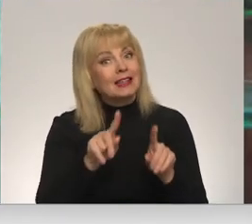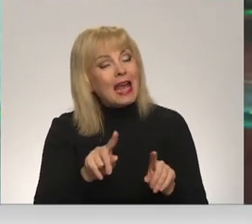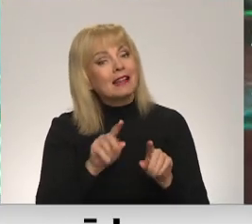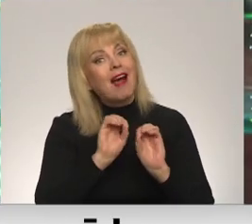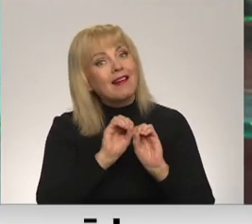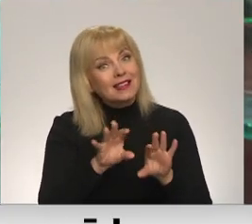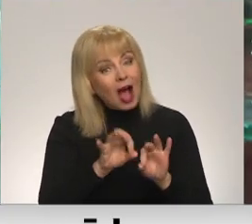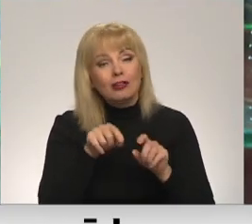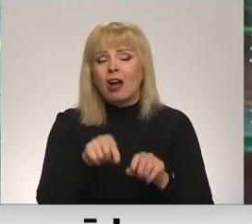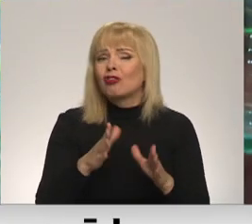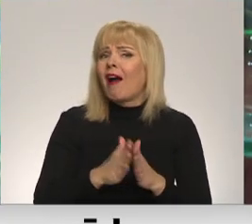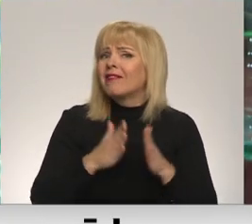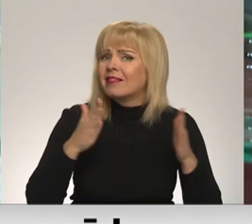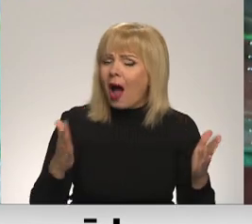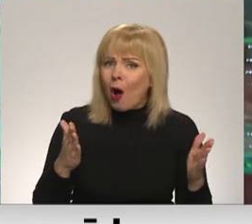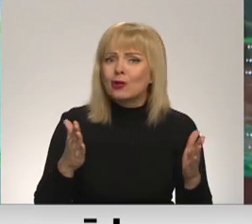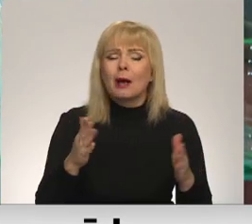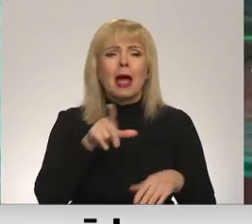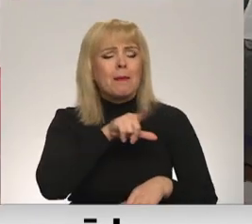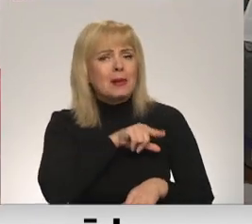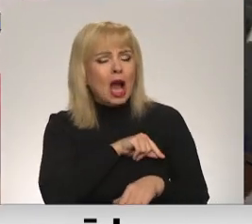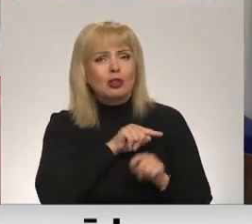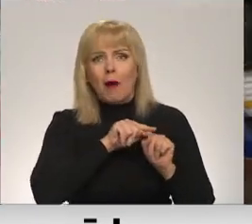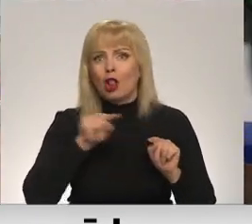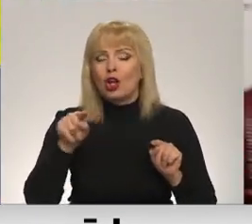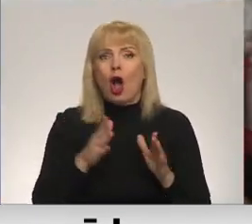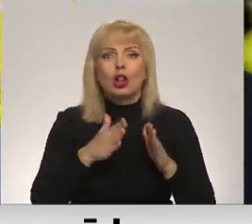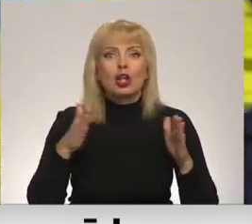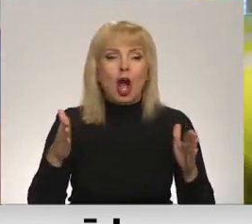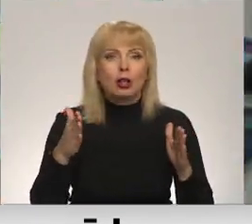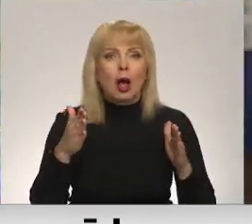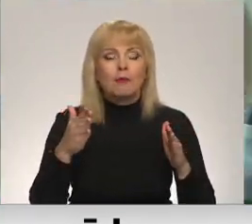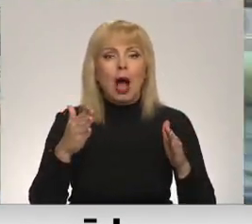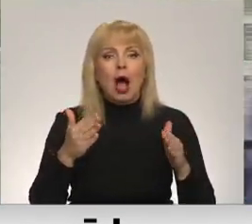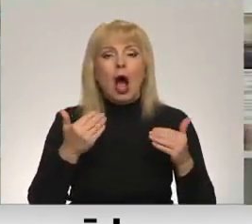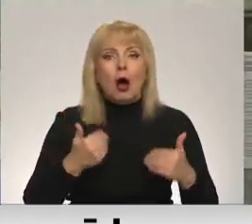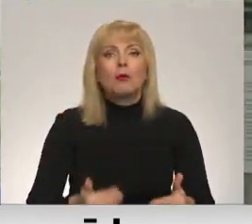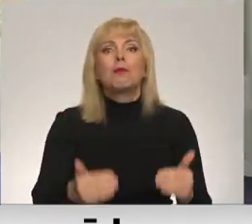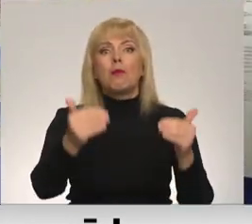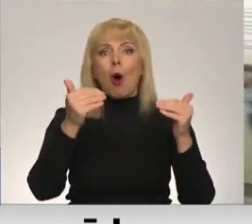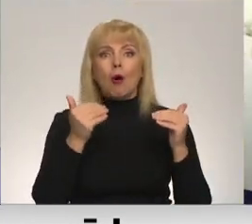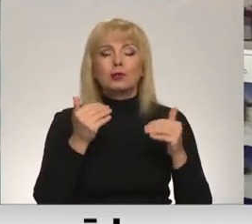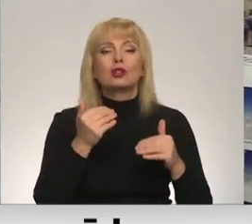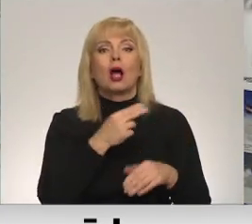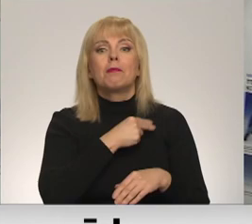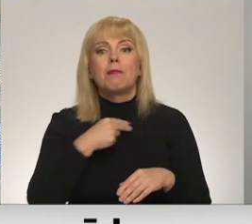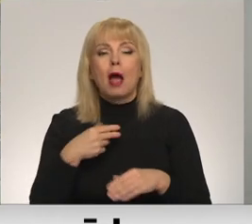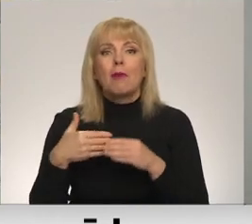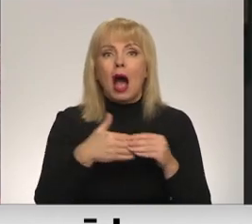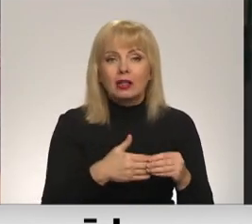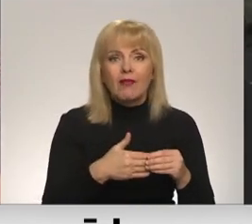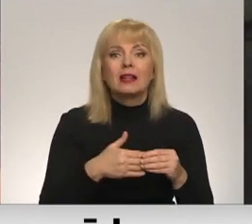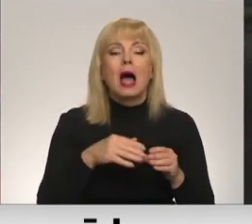Un tādu šeit ir daudz, no mazām piespraudēm līdz lielam bobslejam, no Pekinas atceļojuši jau spēļu talismani.